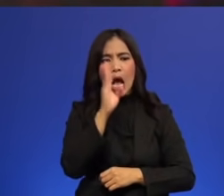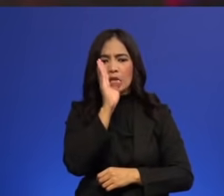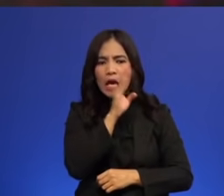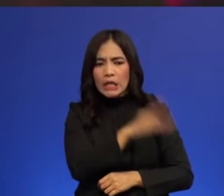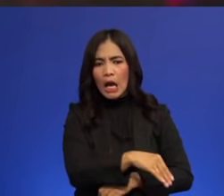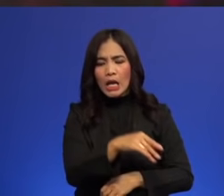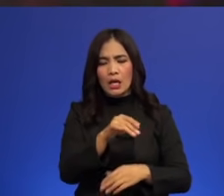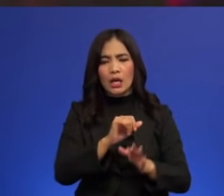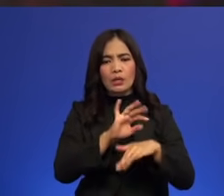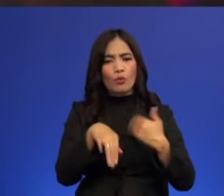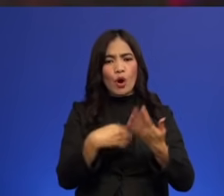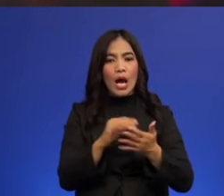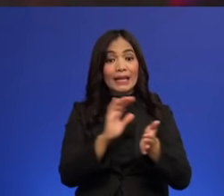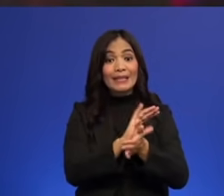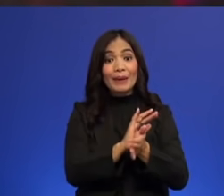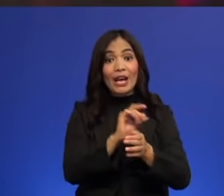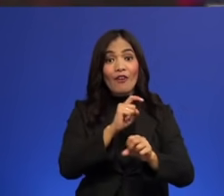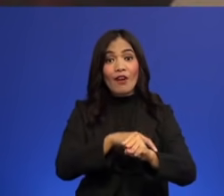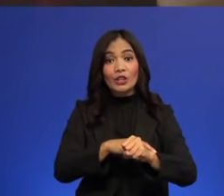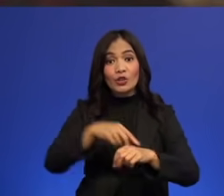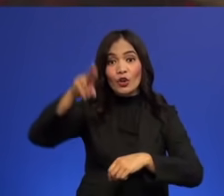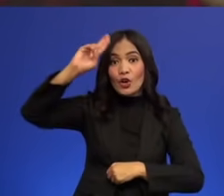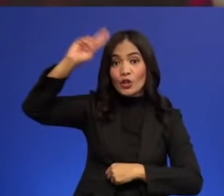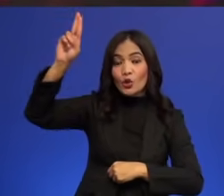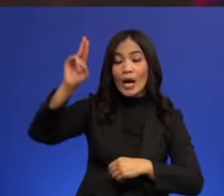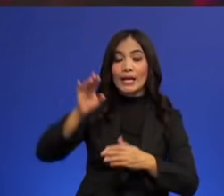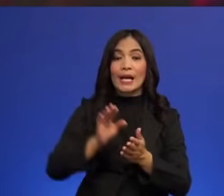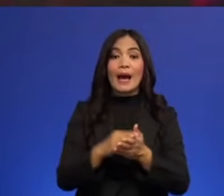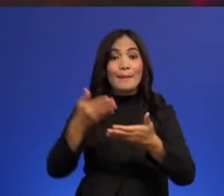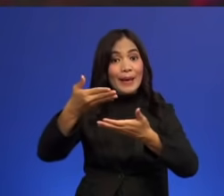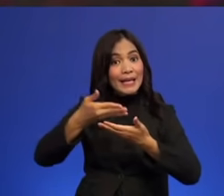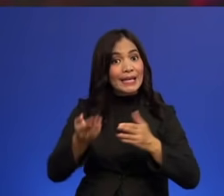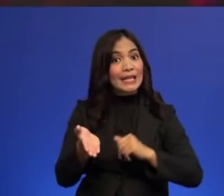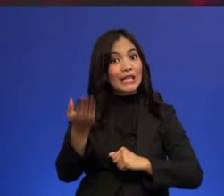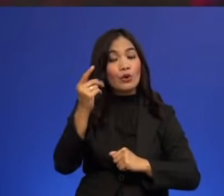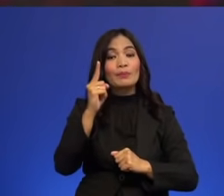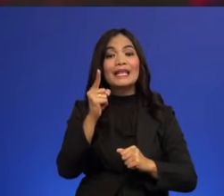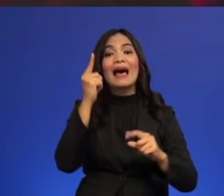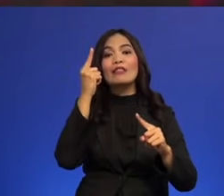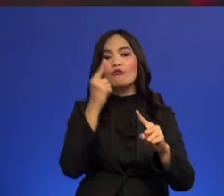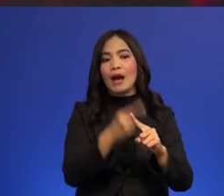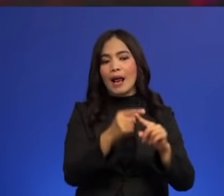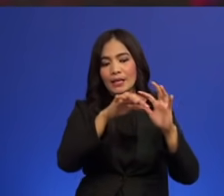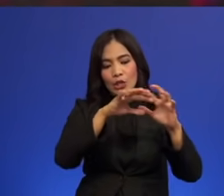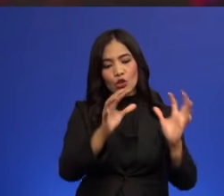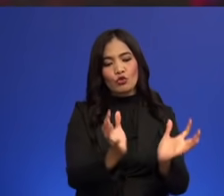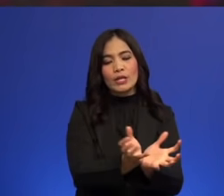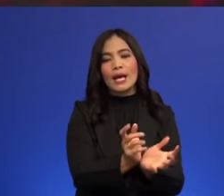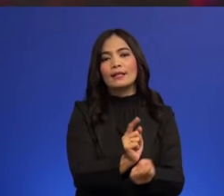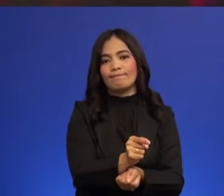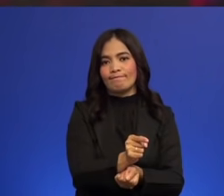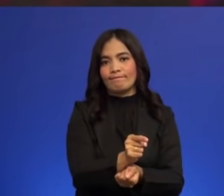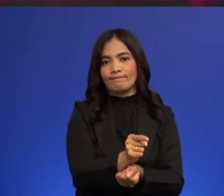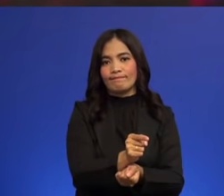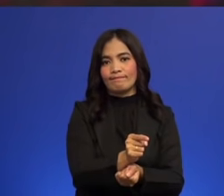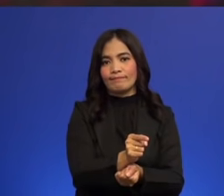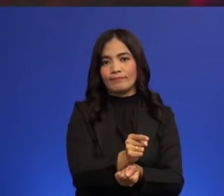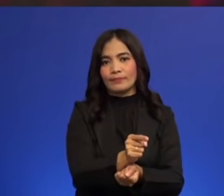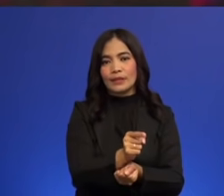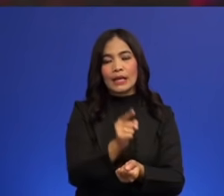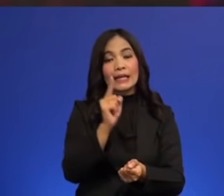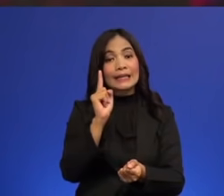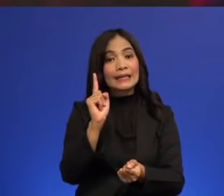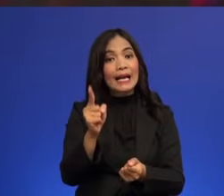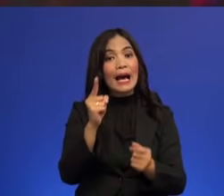yang Tuhan berikan kepada kita untuk hidup hanya sekali-kalinya di dunia ini. Ya,